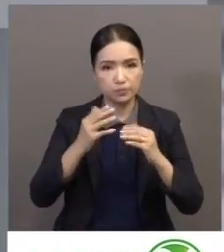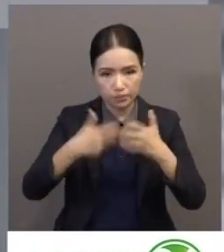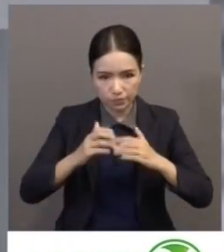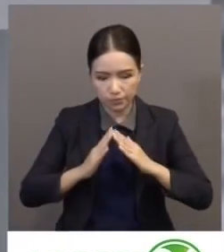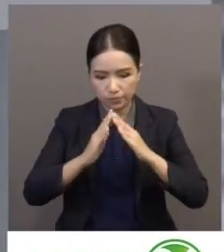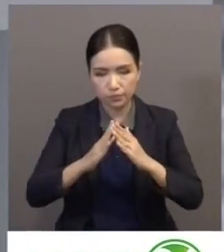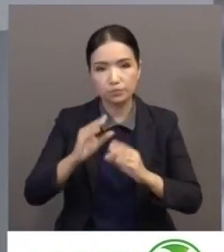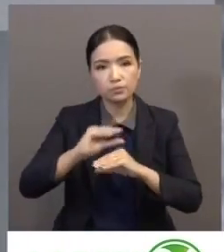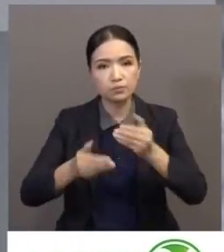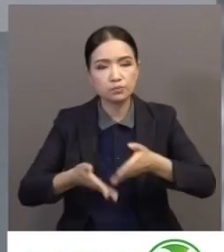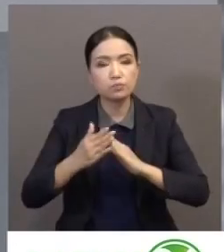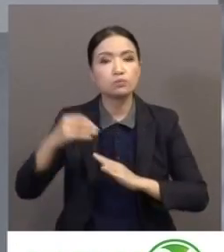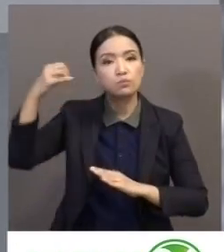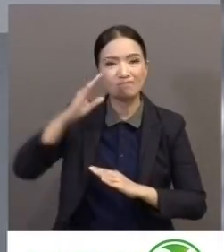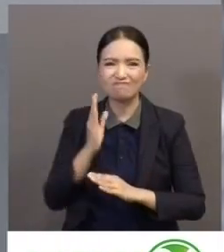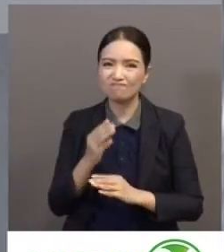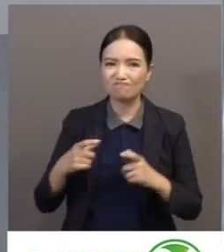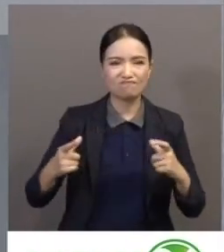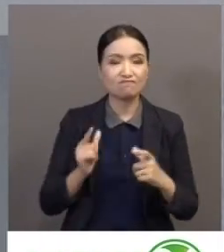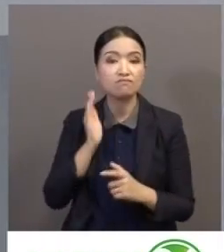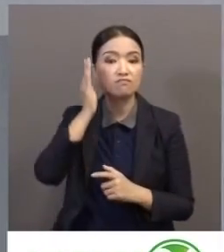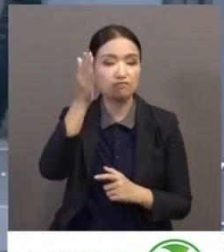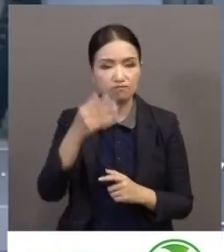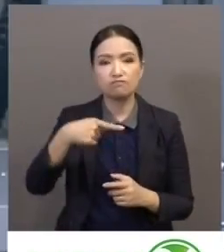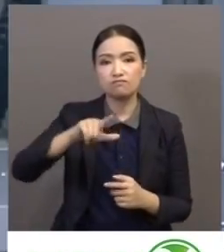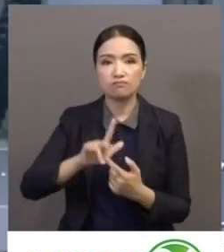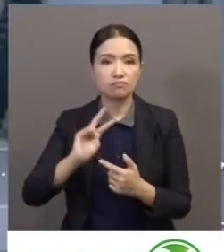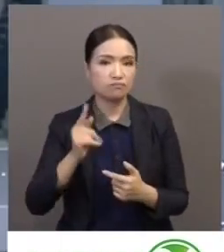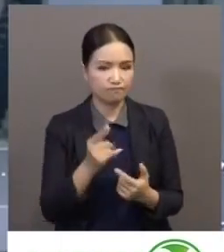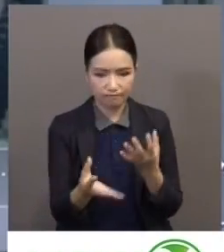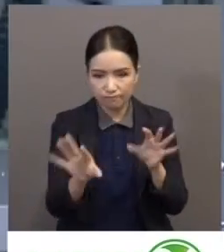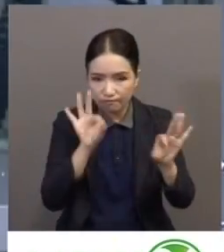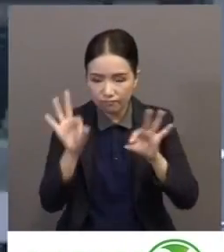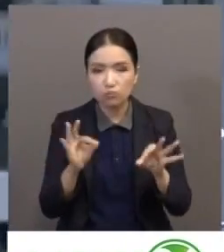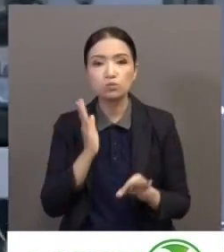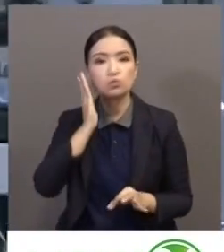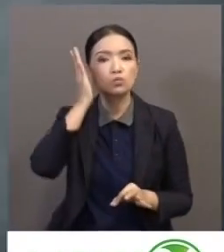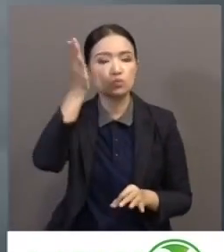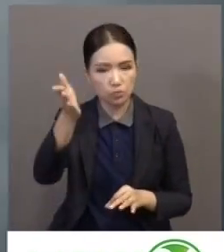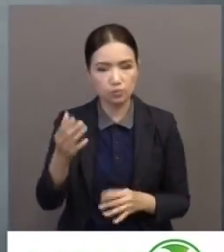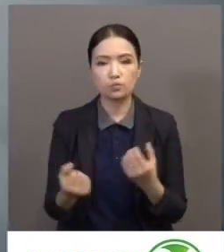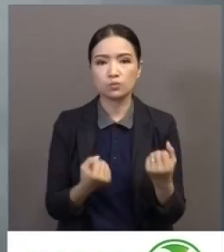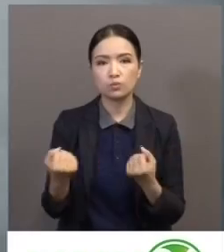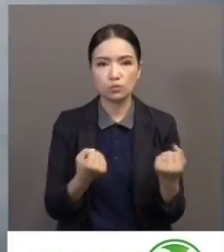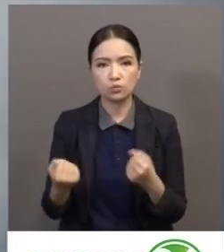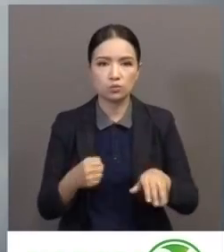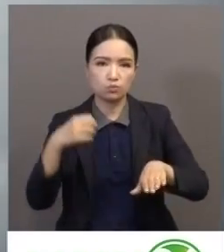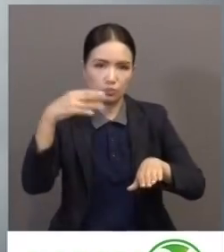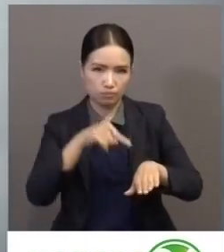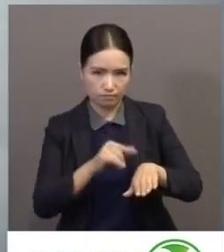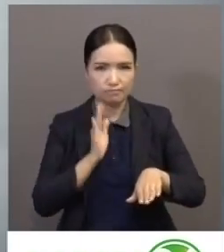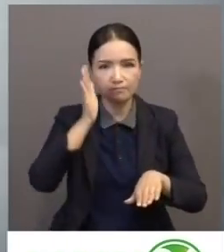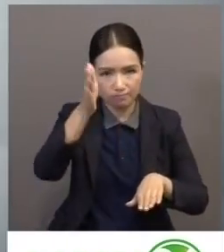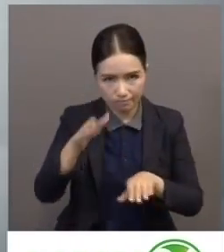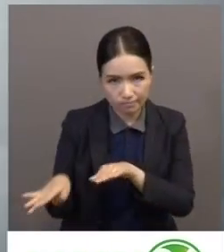ใหญ่ได้ในอนาคตและยังเป็นพลังงานทางเลือกรองรับธุรกิจรถยนต์ไฟฟ้าในอนาคต สิ่งที่เ